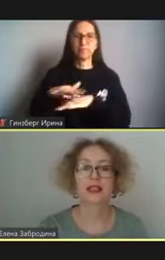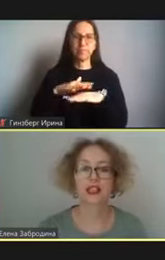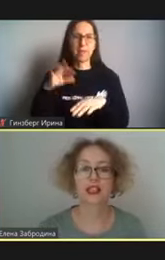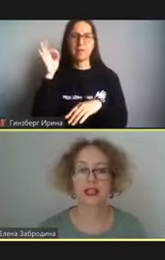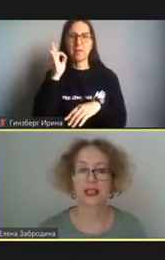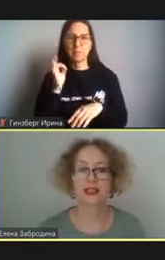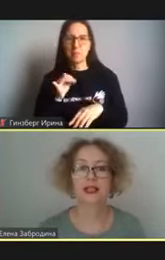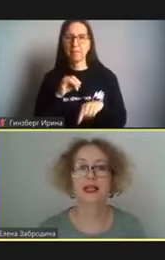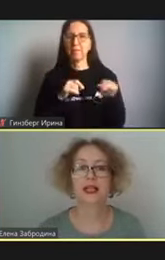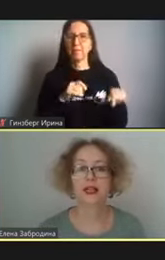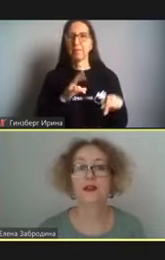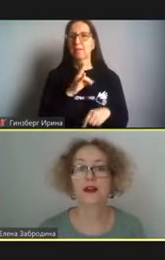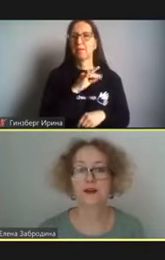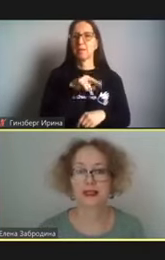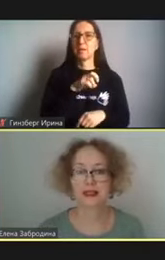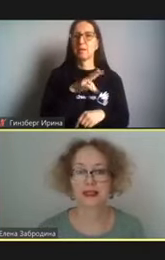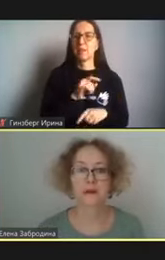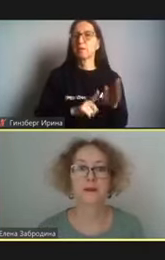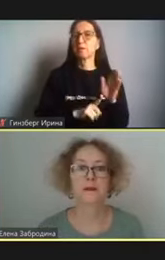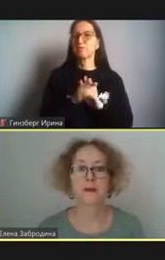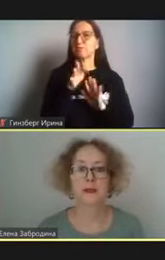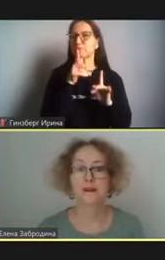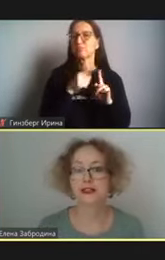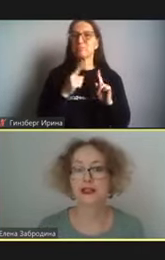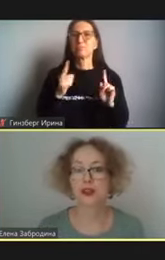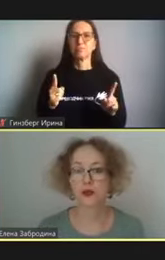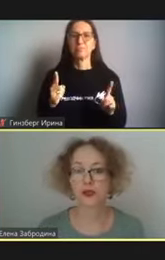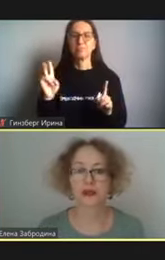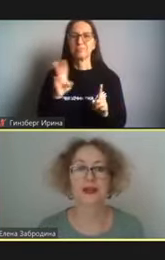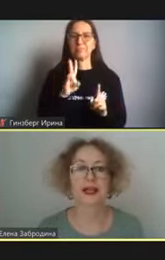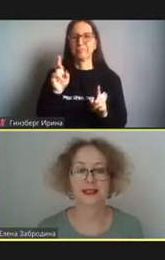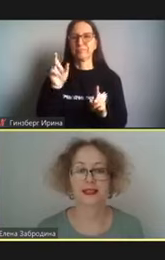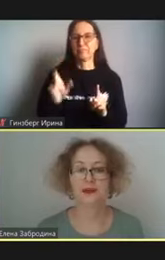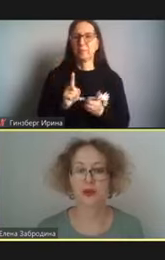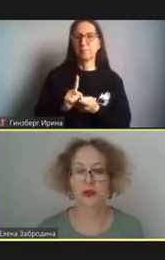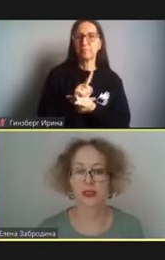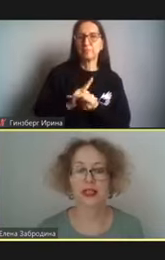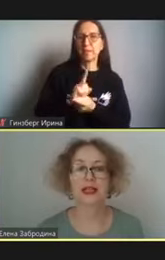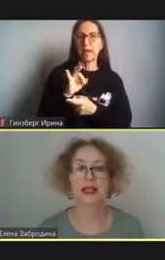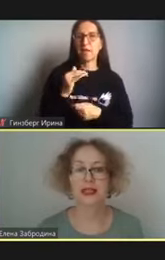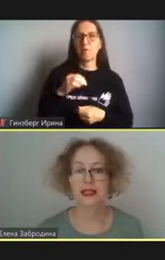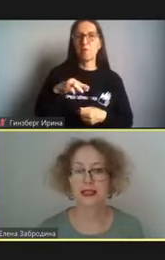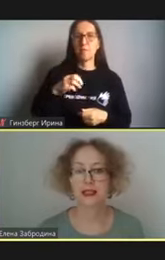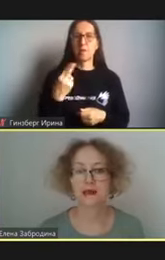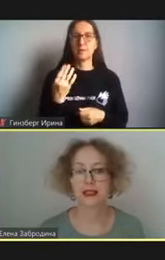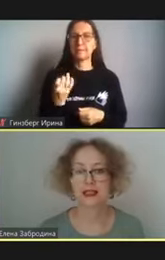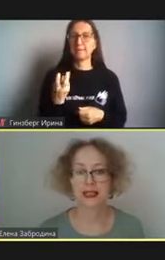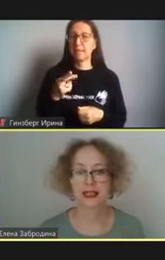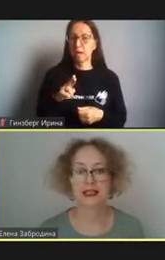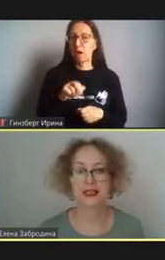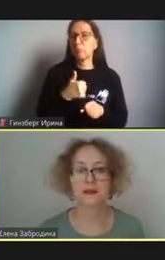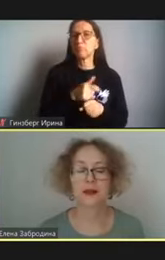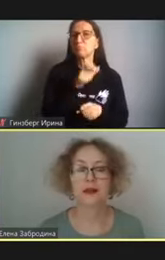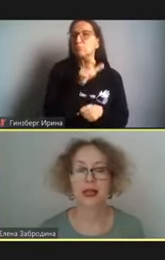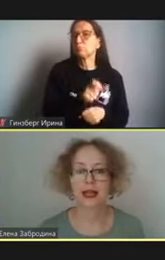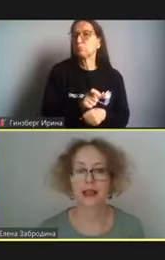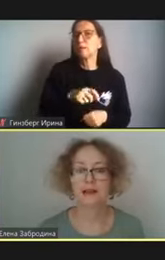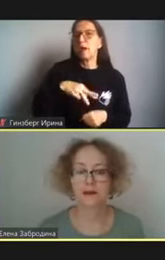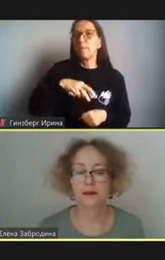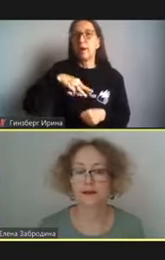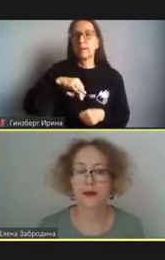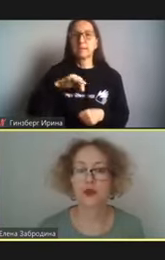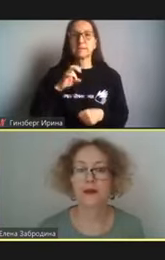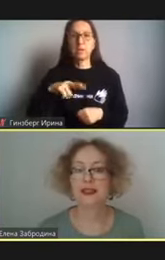Нидерландов начинается реформация. Мартин Лютер, а затем и другие лидеры протестантизма,